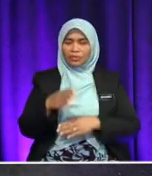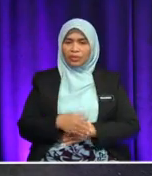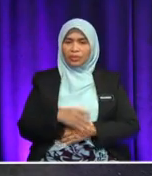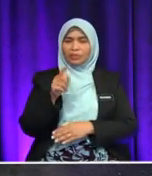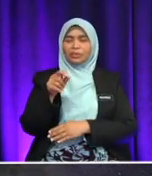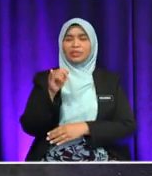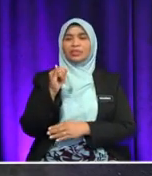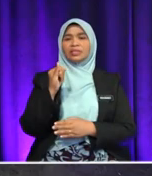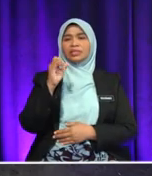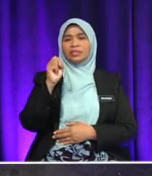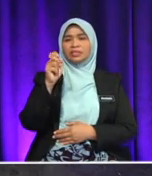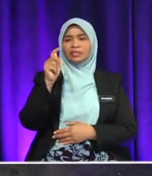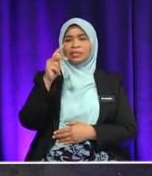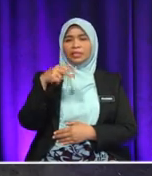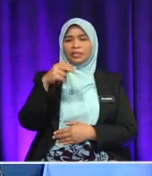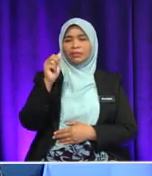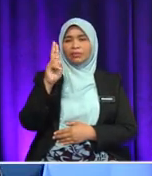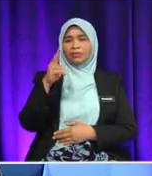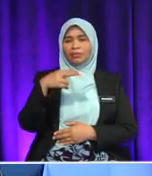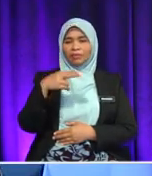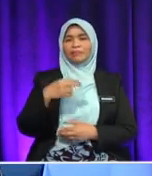menjurus ke arah mana